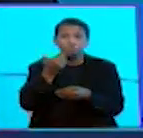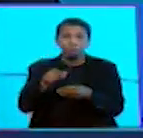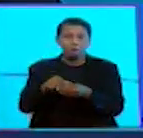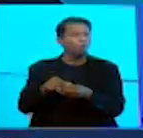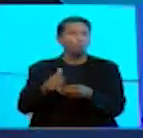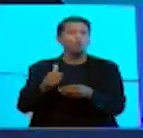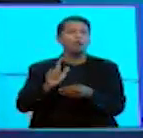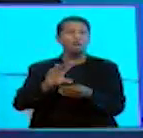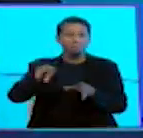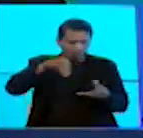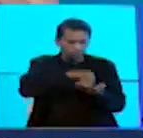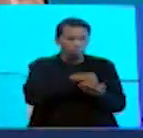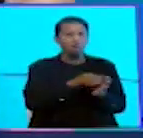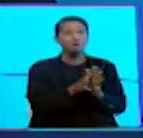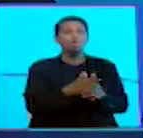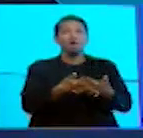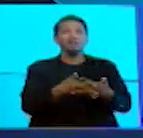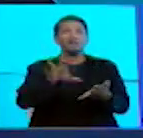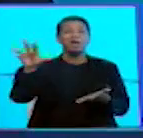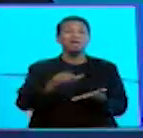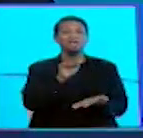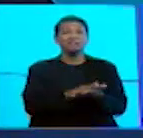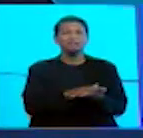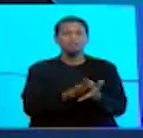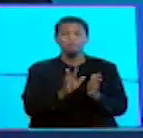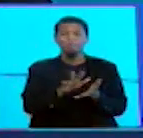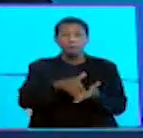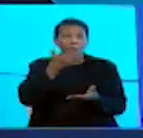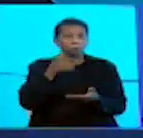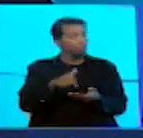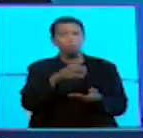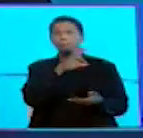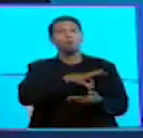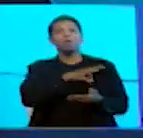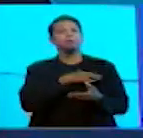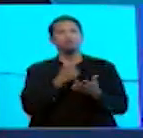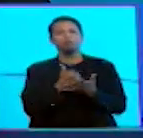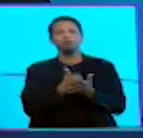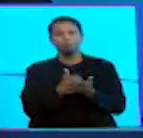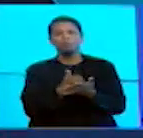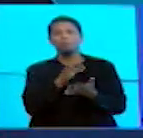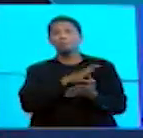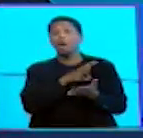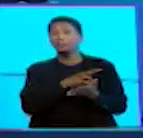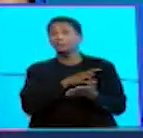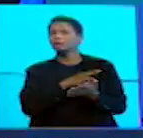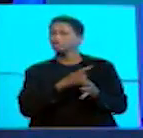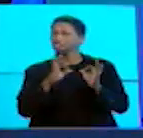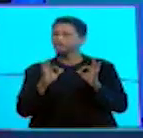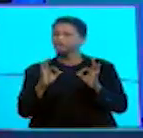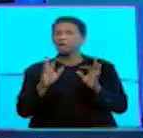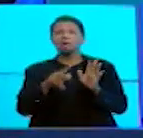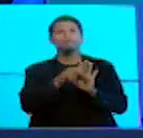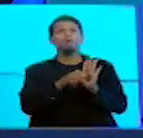dalam Al-Quran dan hadis dan manfaatnya pun senada dalam penelitian dunia sains modern. Dan berikut liputan manfaat